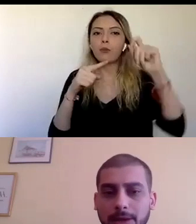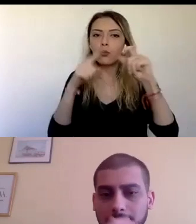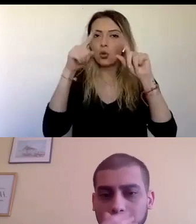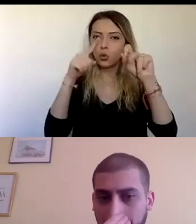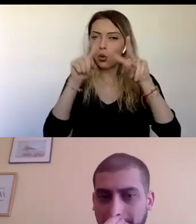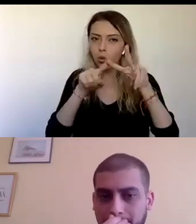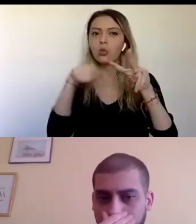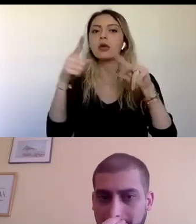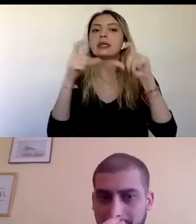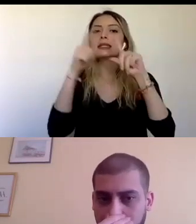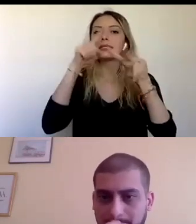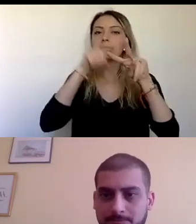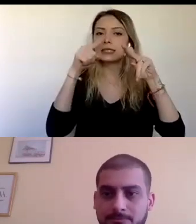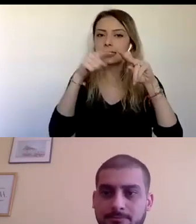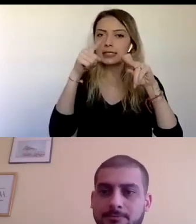Proton Mail,